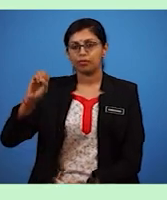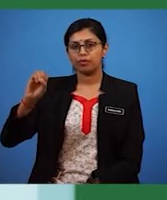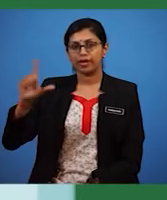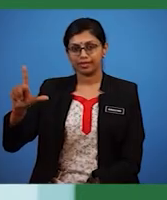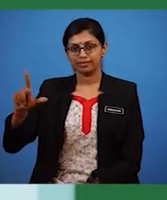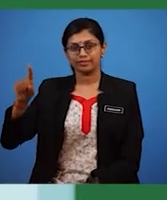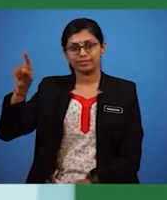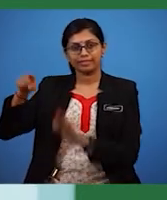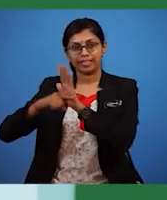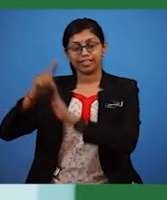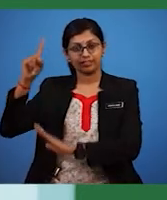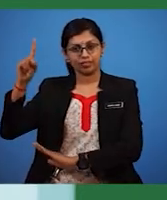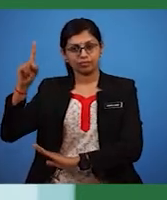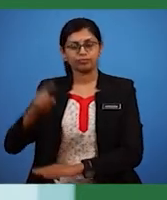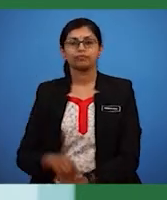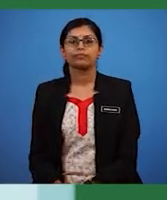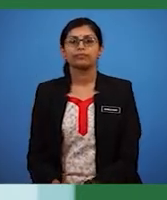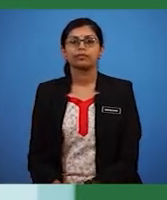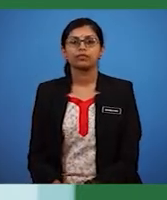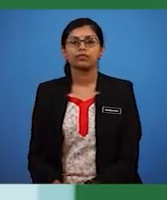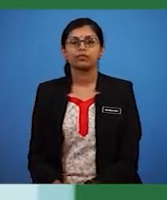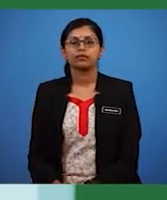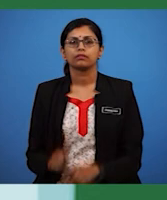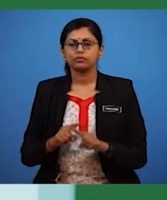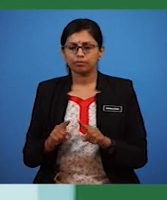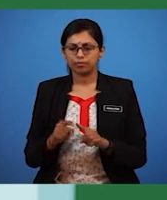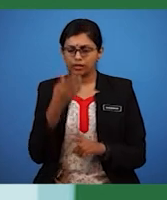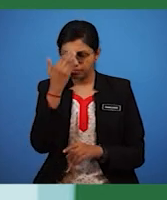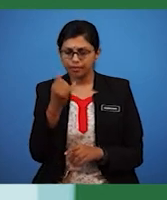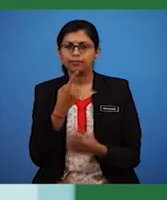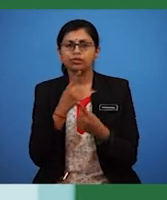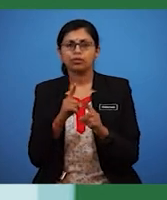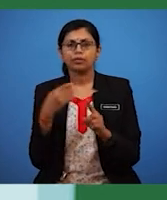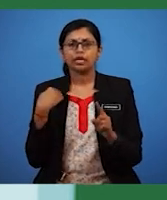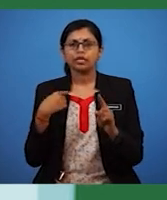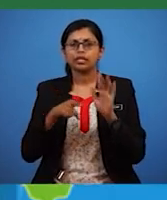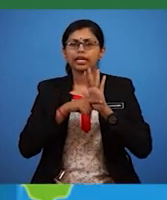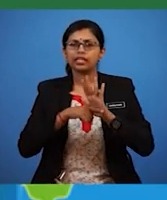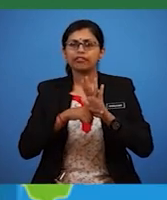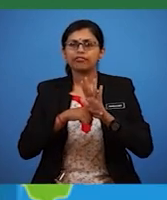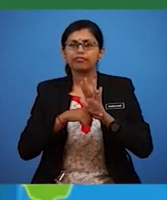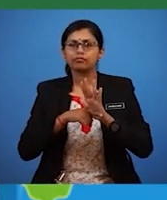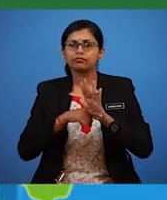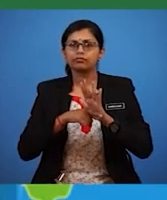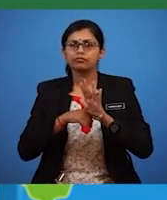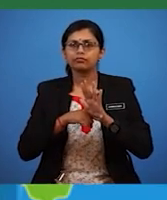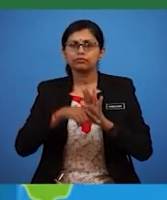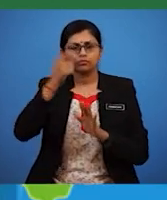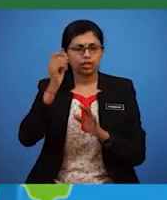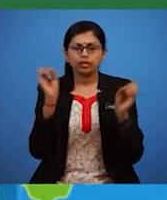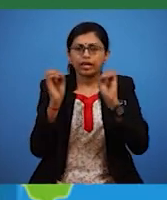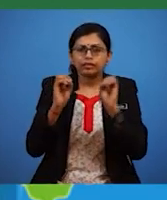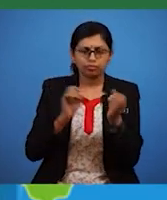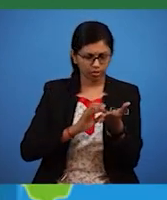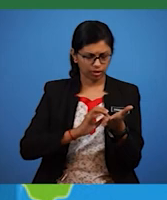mol. Mengapa dalam jawapan diletak tanda negatif di hadapan? Tiada pun dalam